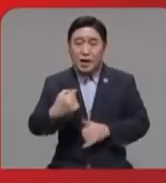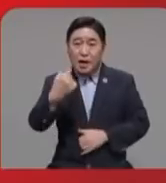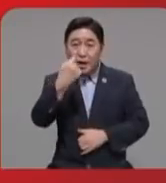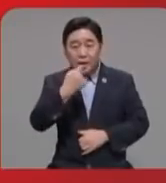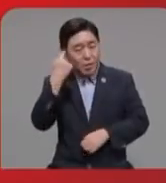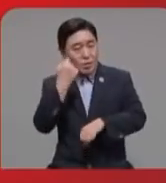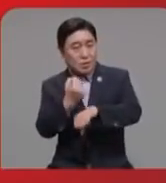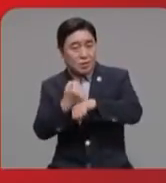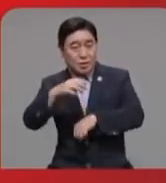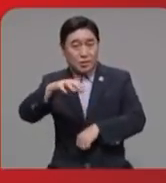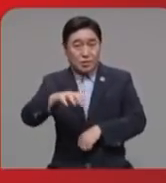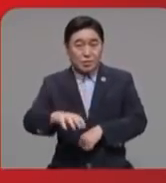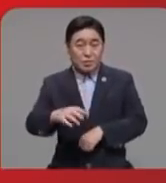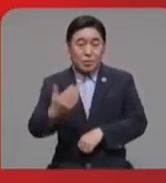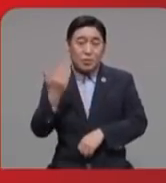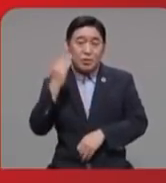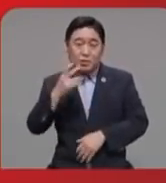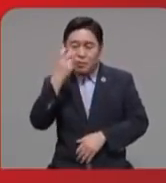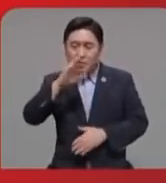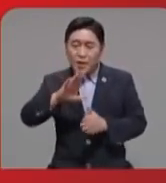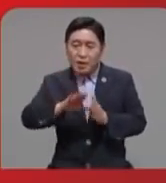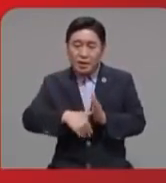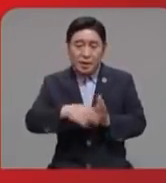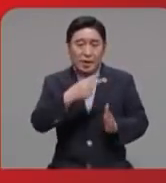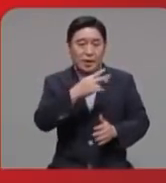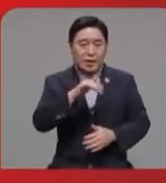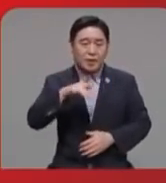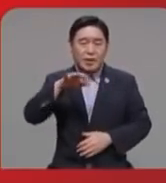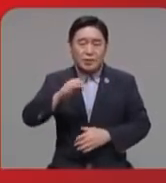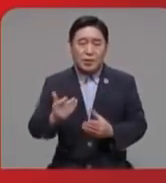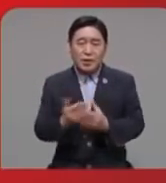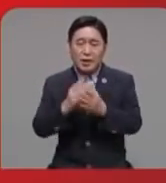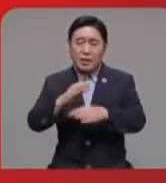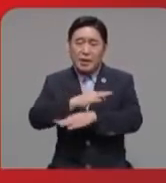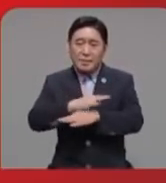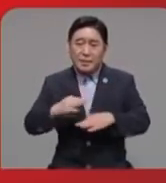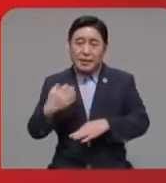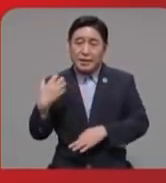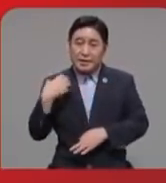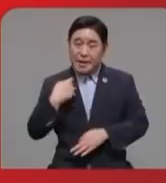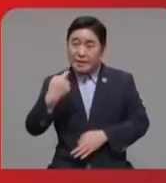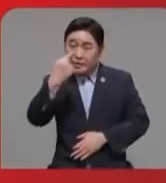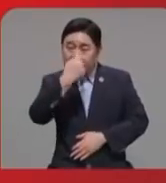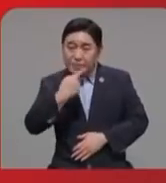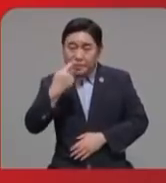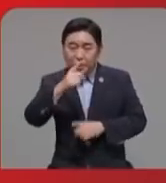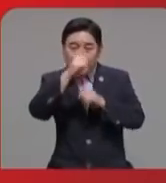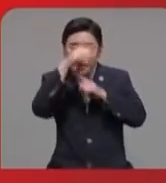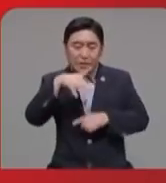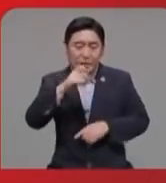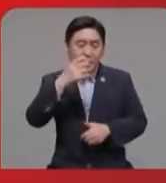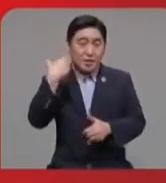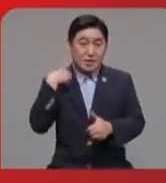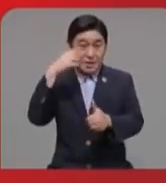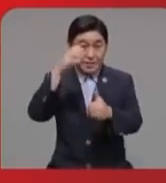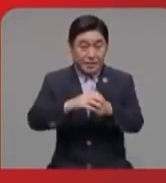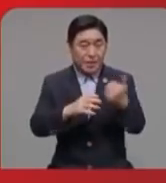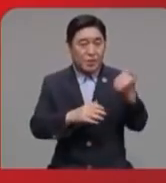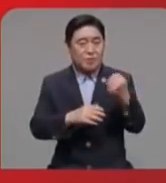한국사회여론연구소 최근 조사에 대장동 개발사업 비리 책임론 이재명 책임있다